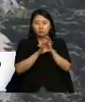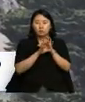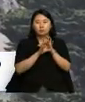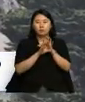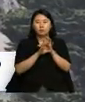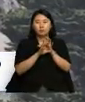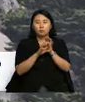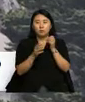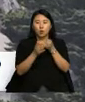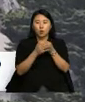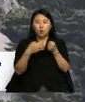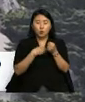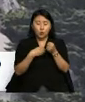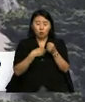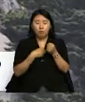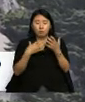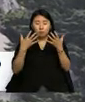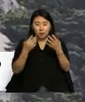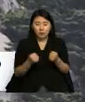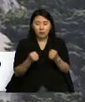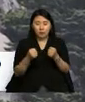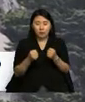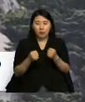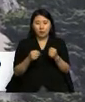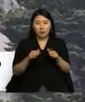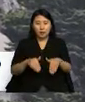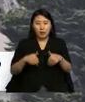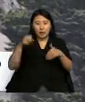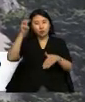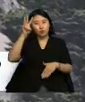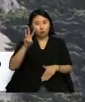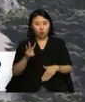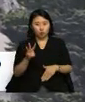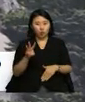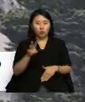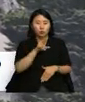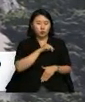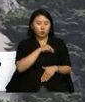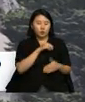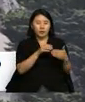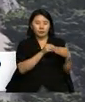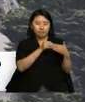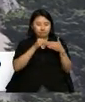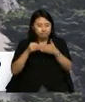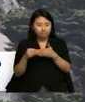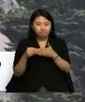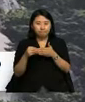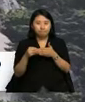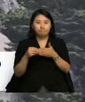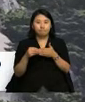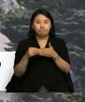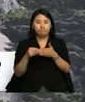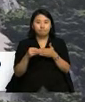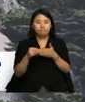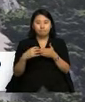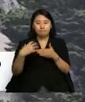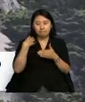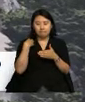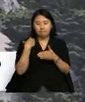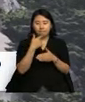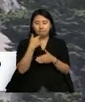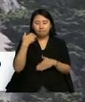바이러스의 위험이 상존하는 시기에 양주시의회를 이끄는 의장의 중책을 맡아 무한한 책임을 느끼고